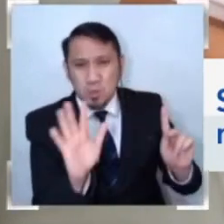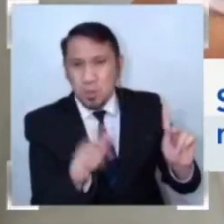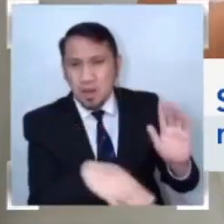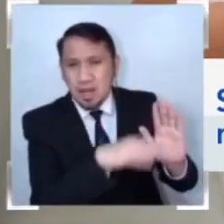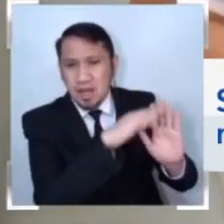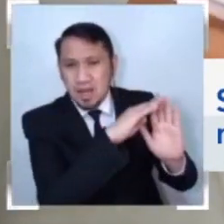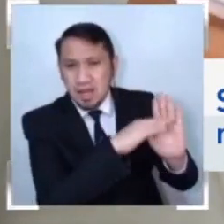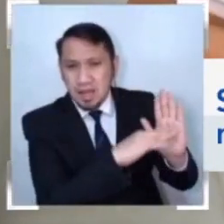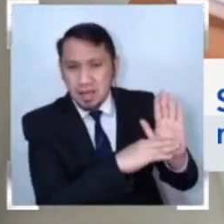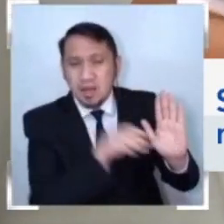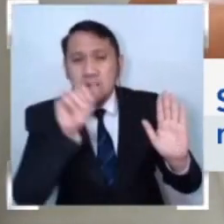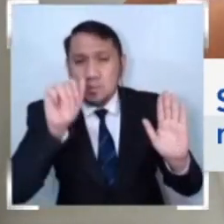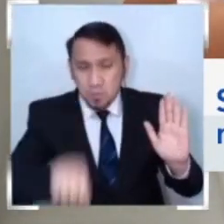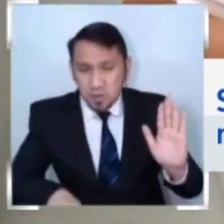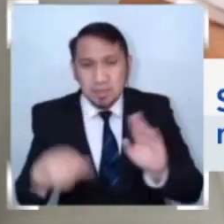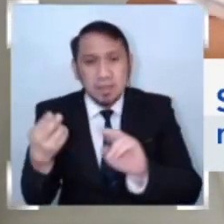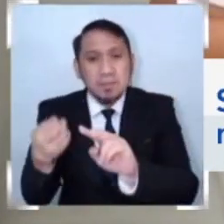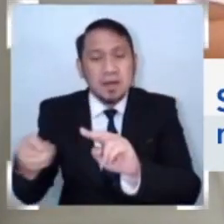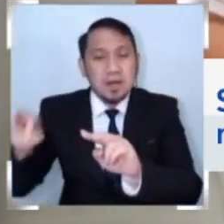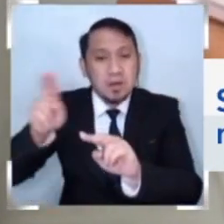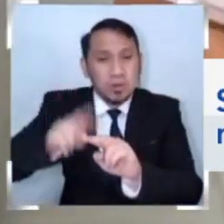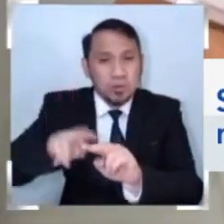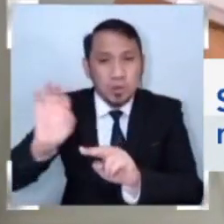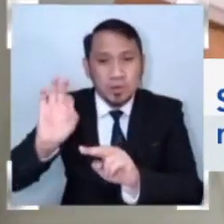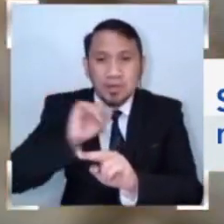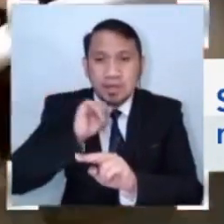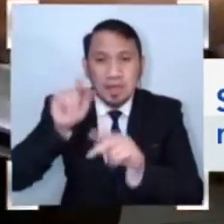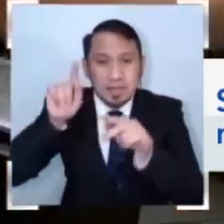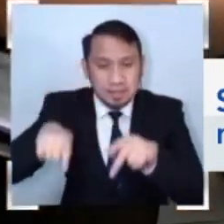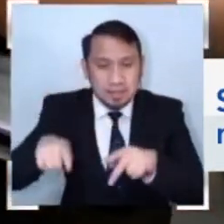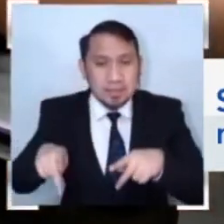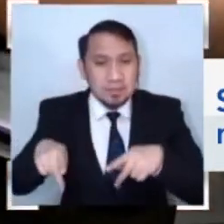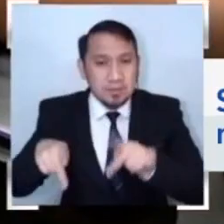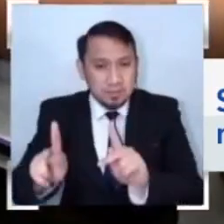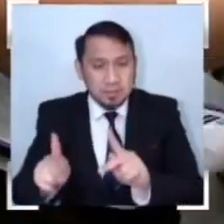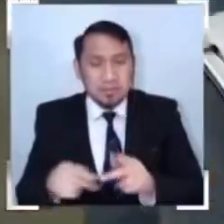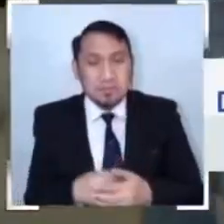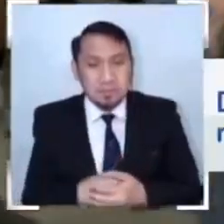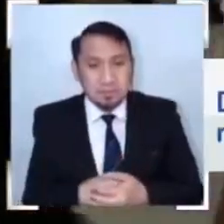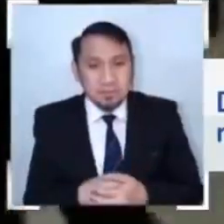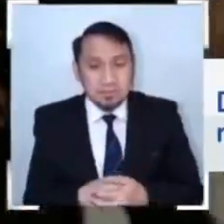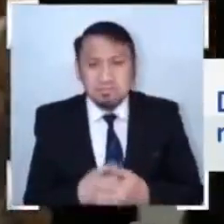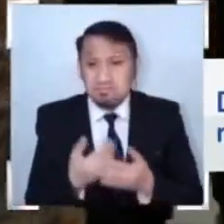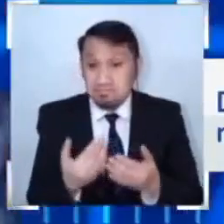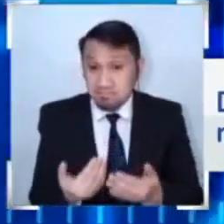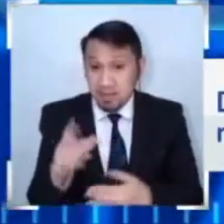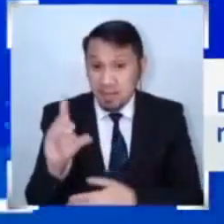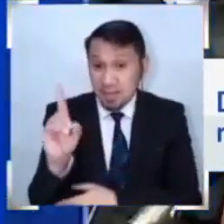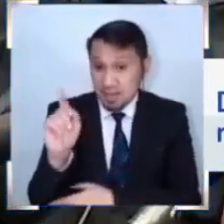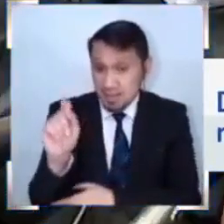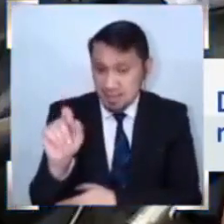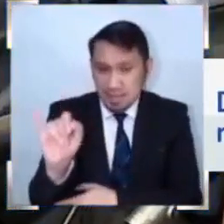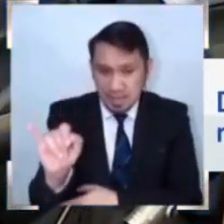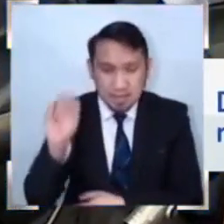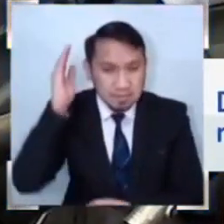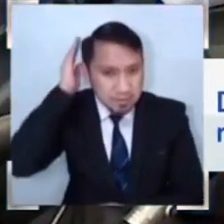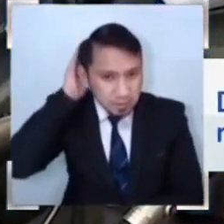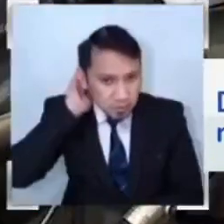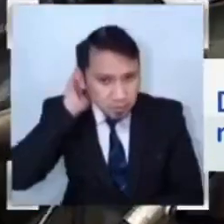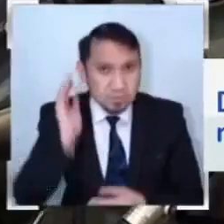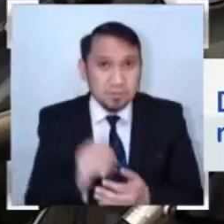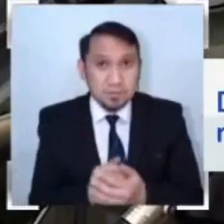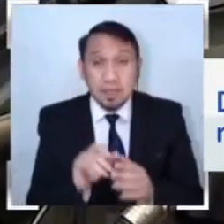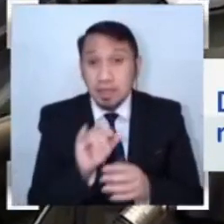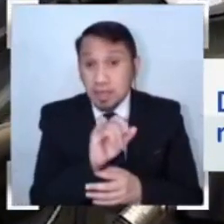maaari raw magtaas ng presyo nang walang pahintulot sa kagawaran. Kaya may pakiusap ang DTI. Kung gagalaw man sila ng